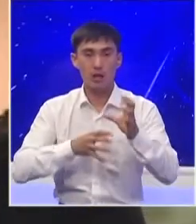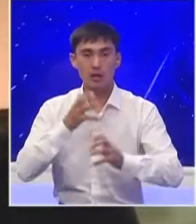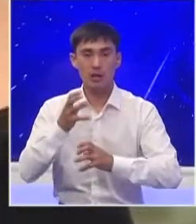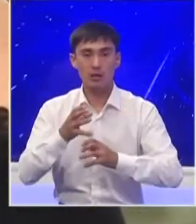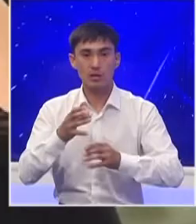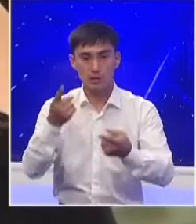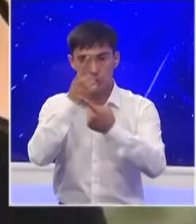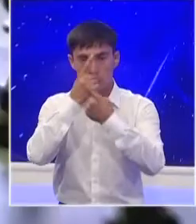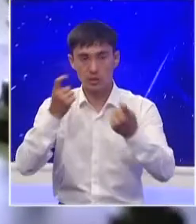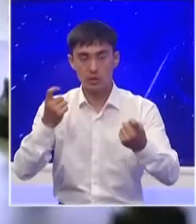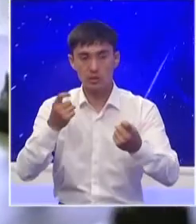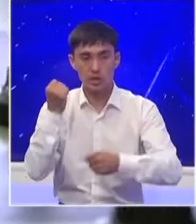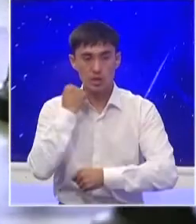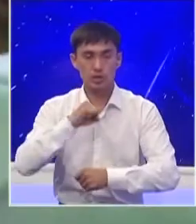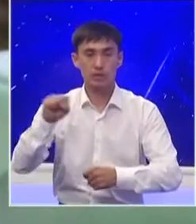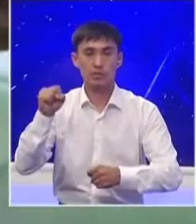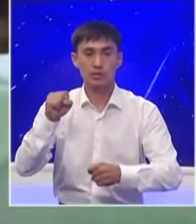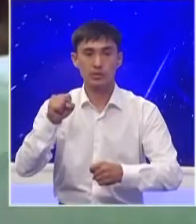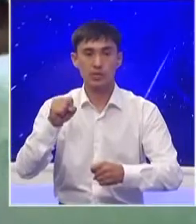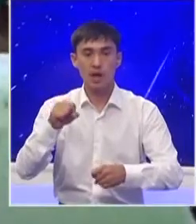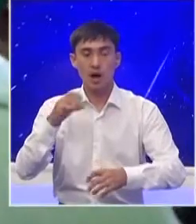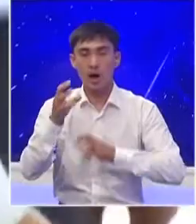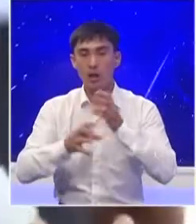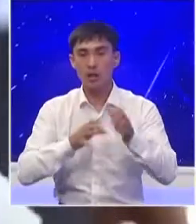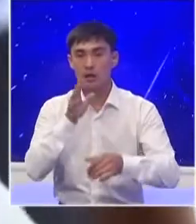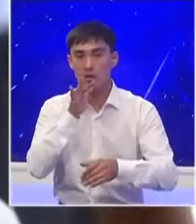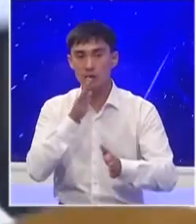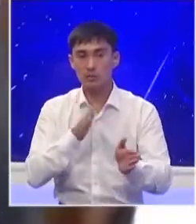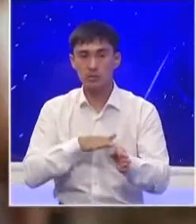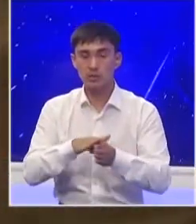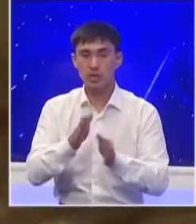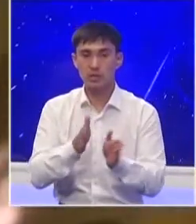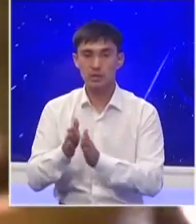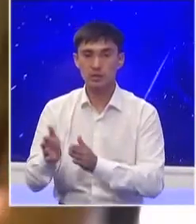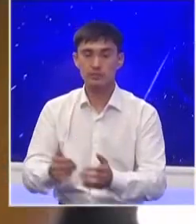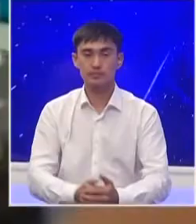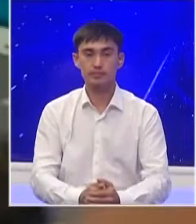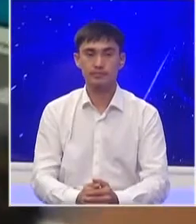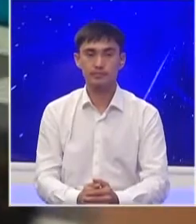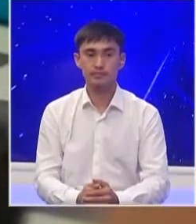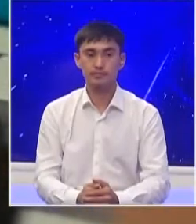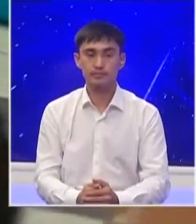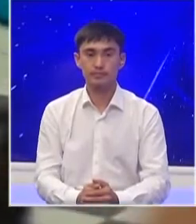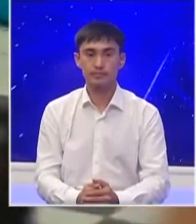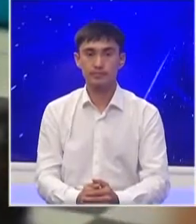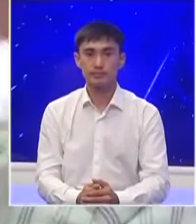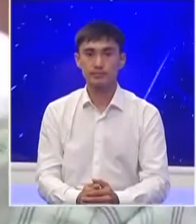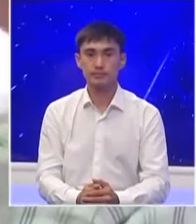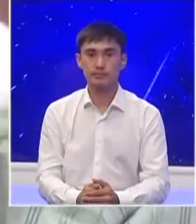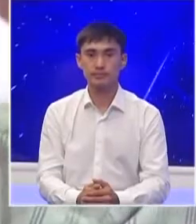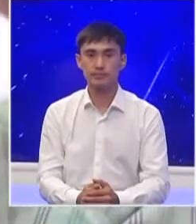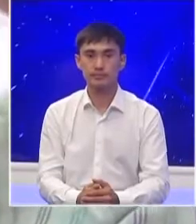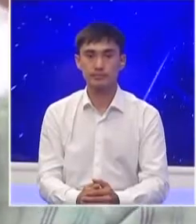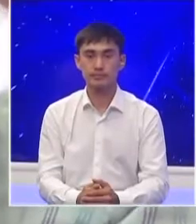базасында жарияланды. Жеңімпаздар фиде халықаралық регламентіне сәйкес анықталды. Топтаманы ғаламтор ақпараттармен дайындаған